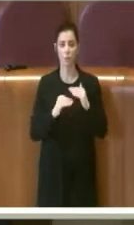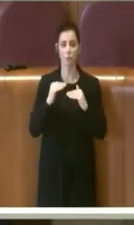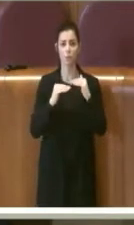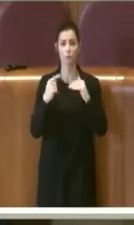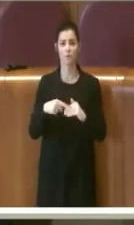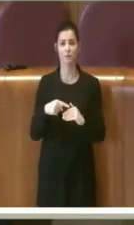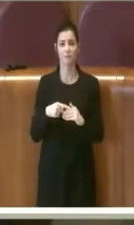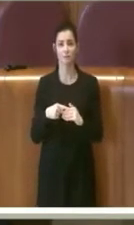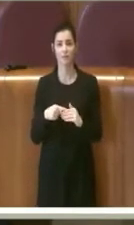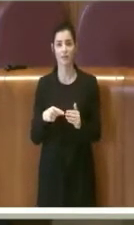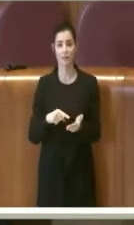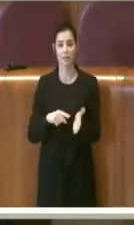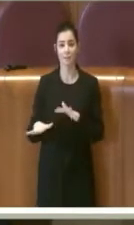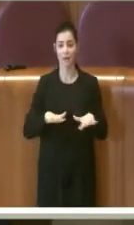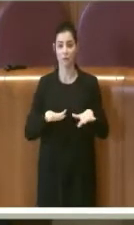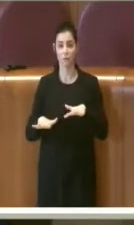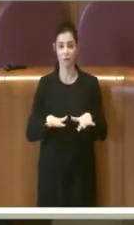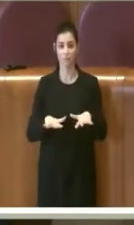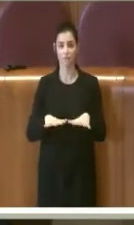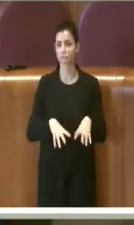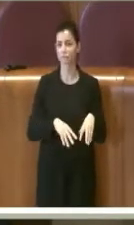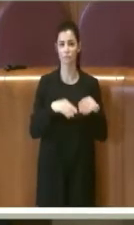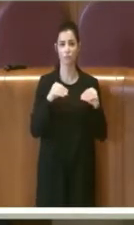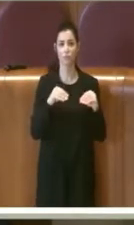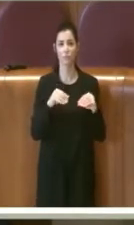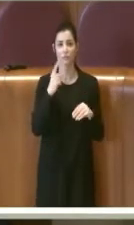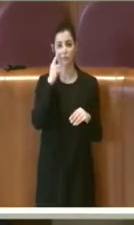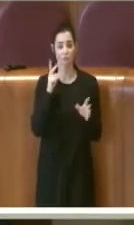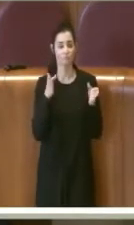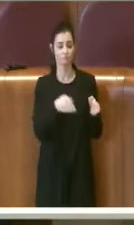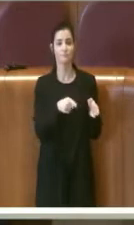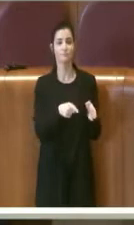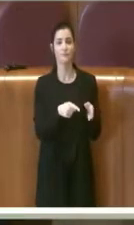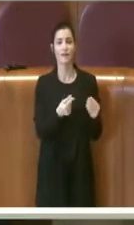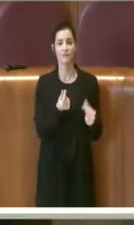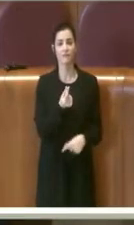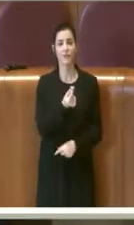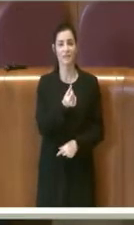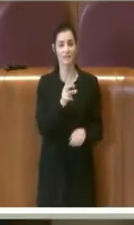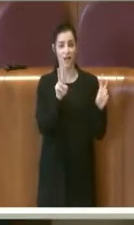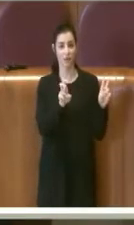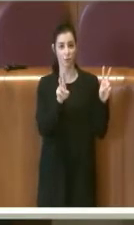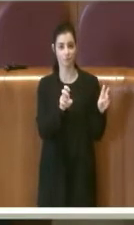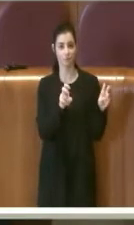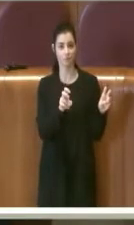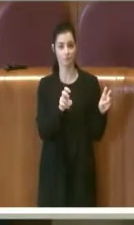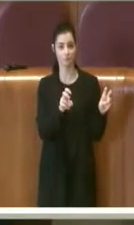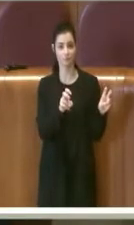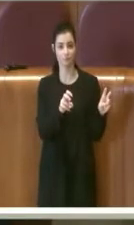manovra. Parto diciamo da considerazioni sul lato finanziario. E allora, diciamo,